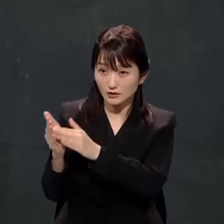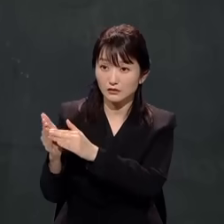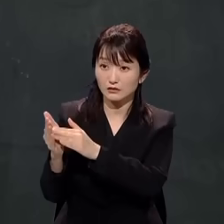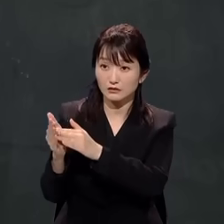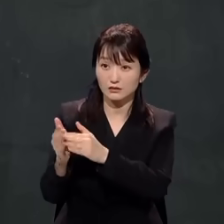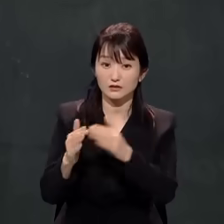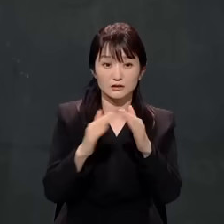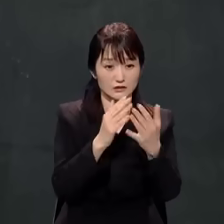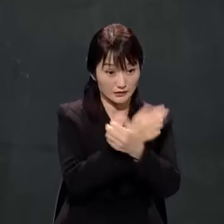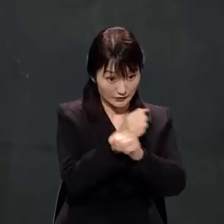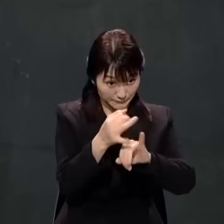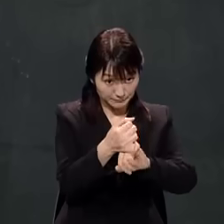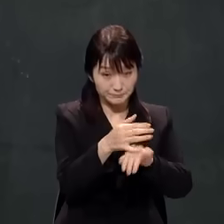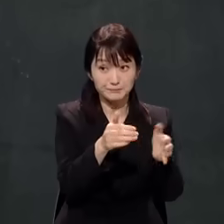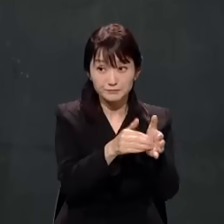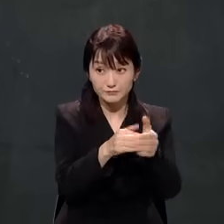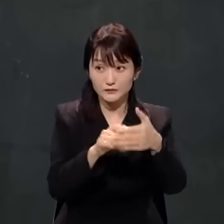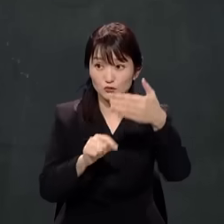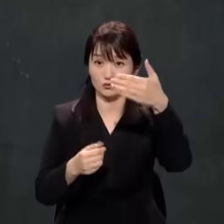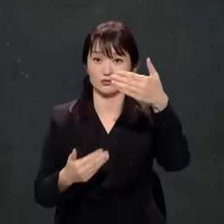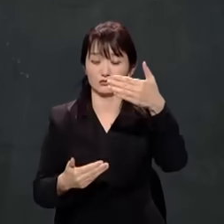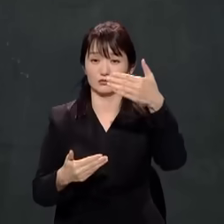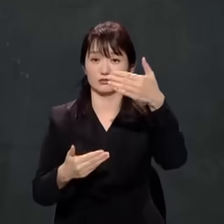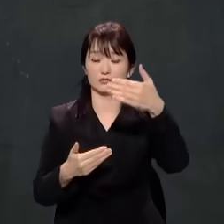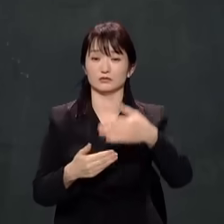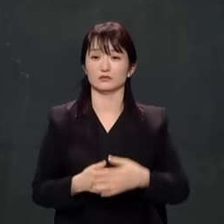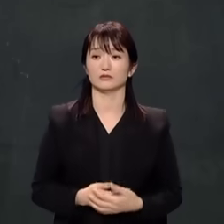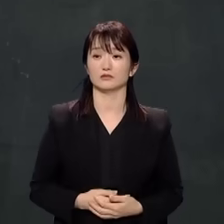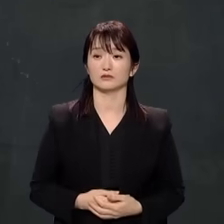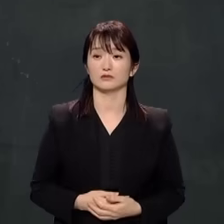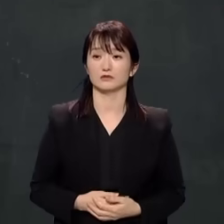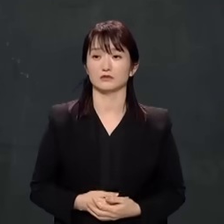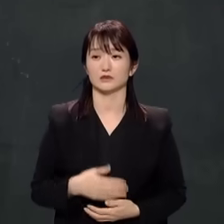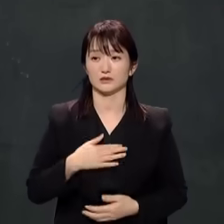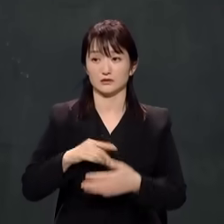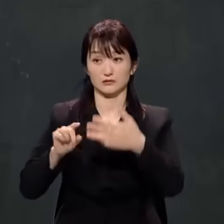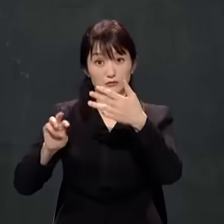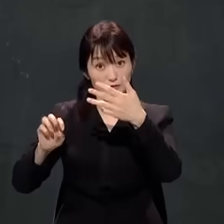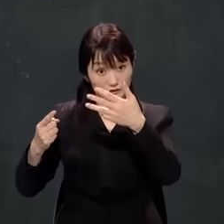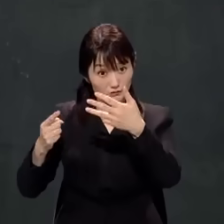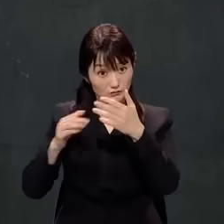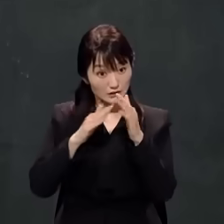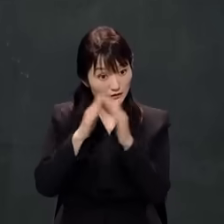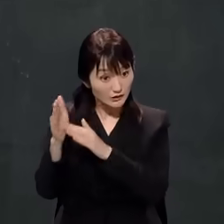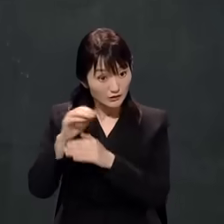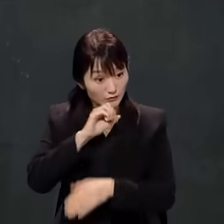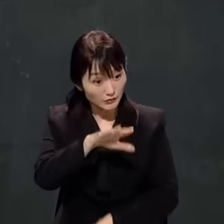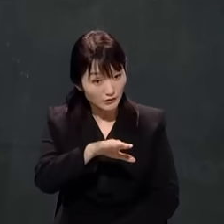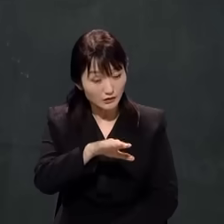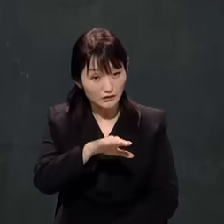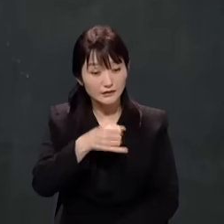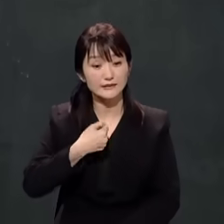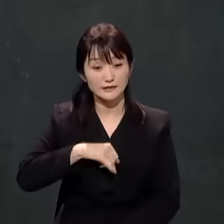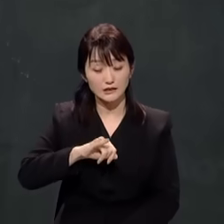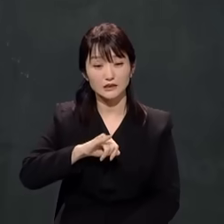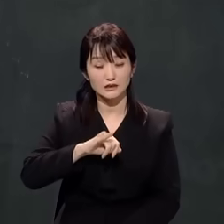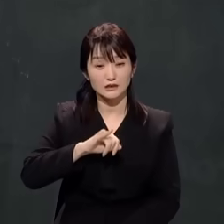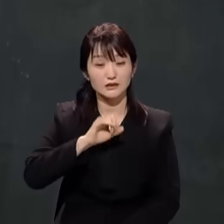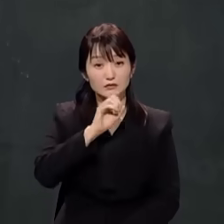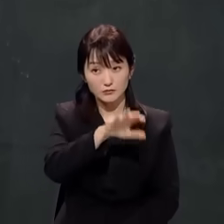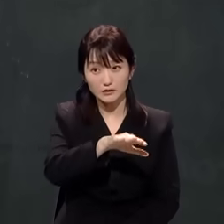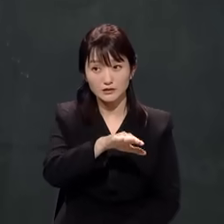집 계약을 다 마쳤어요. 9월 9일로. 저 8월 30일로 간다고 그랬어요? 네, 따님이 8월 30일 날